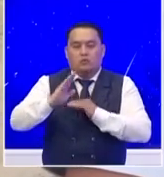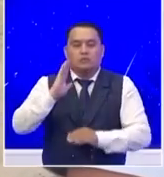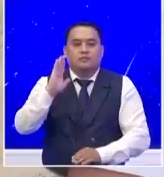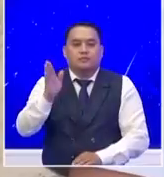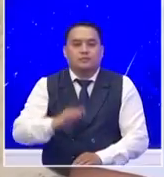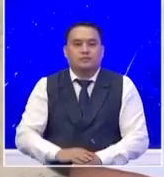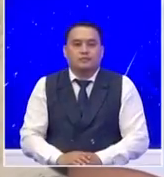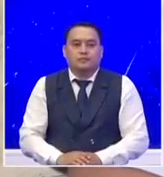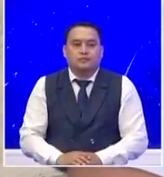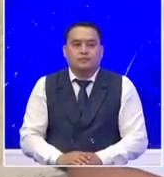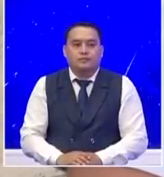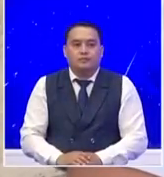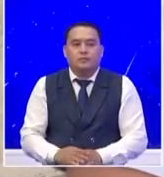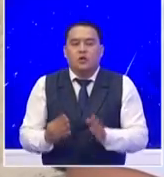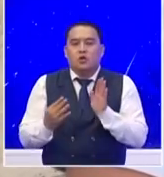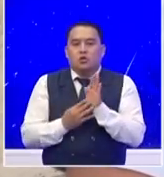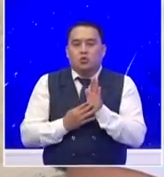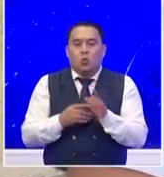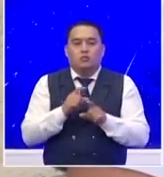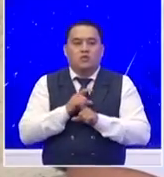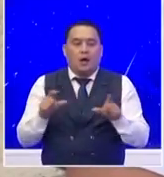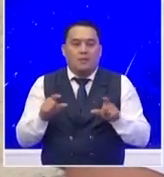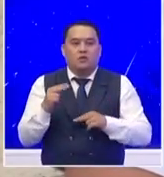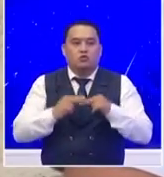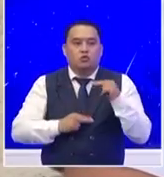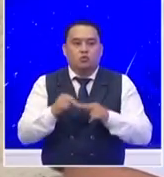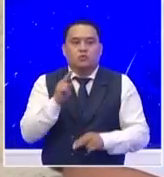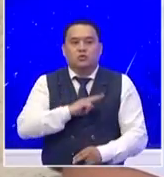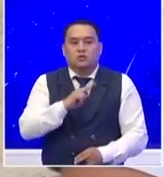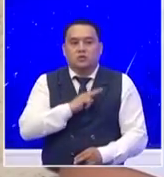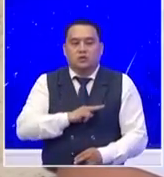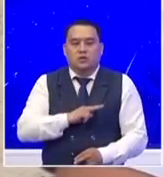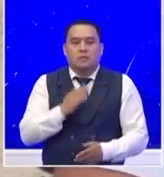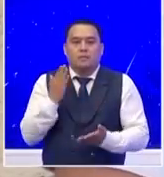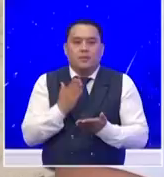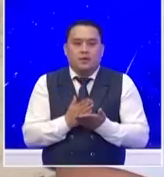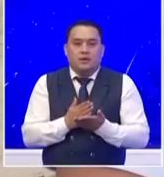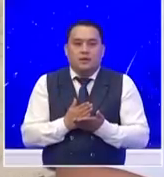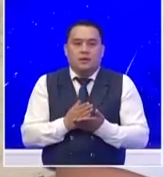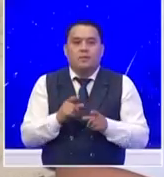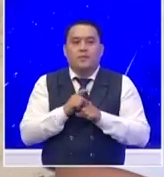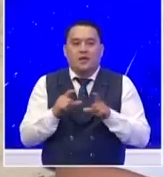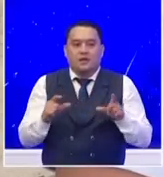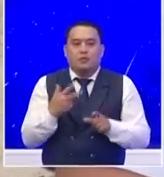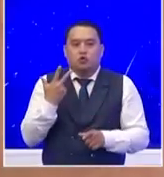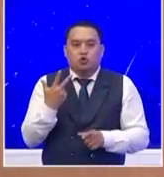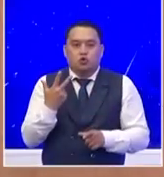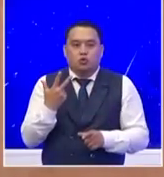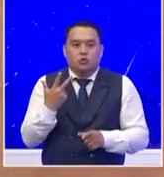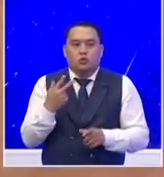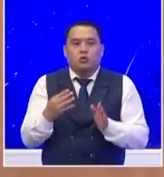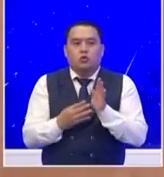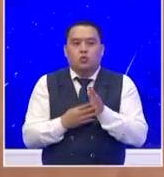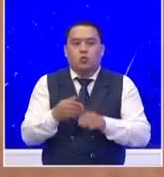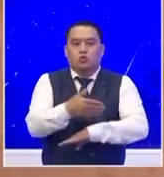жол картасы бойынша 9 объекті жұмыс істеп жатыр. Оны атап өтетін болсақ, мектеп 3 мектепте 9